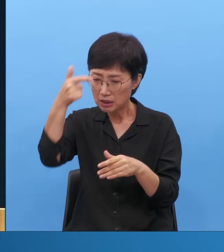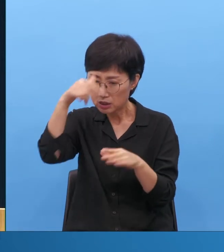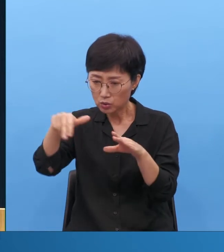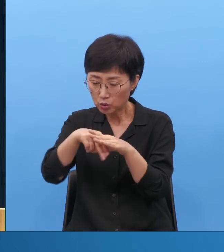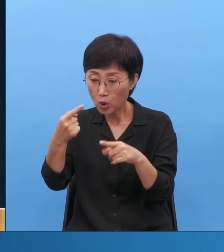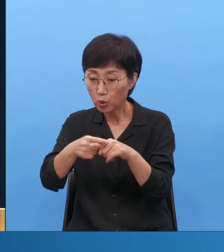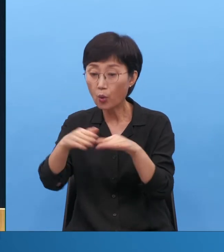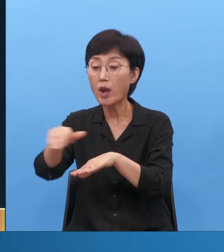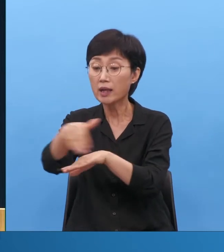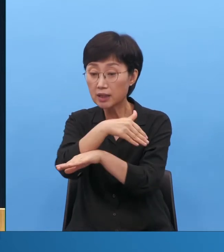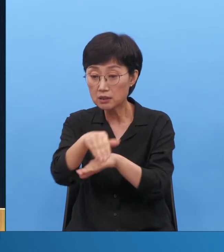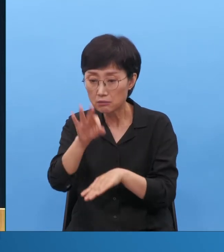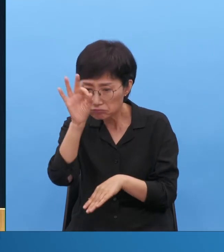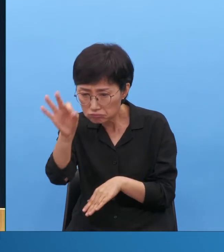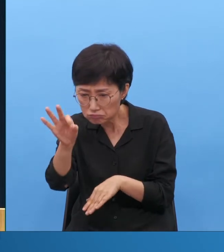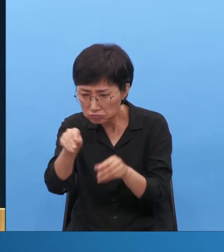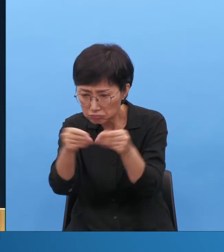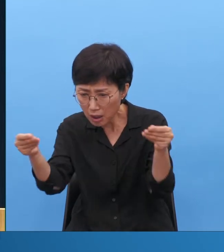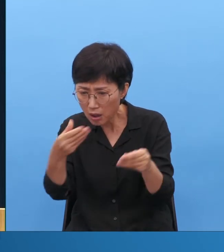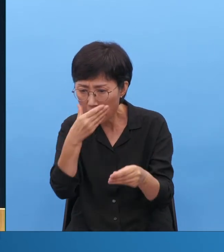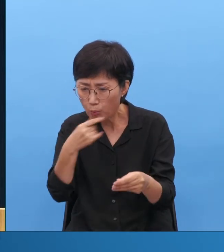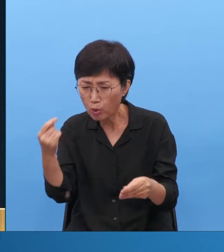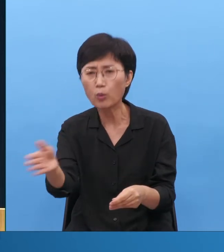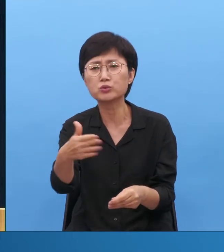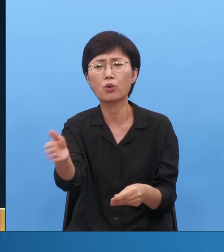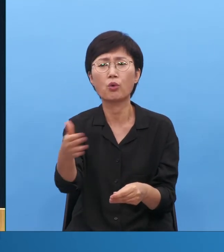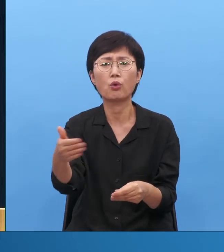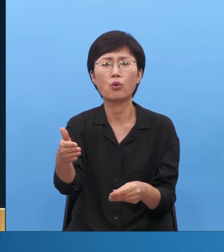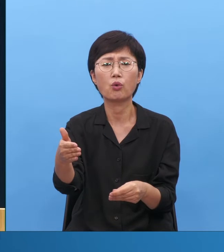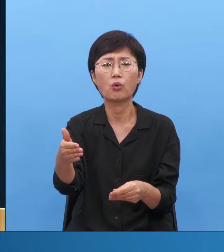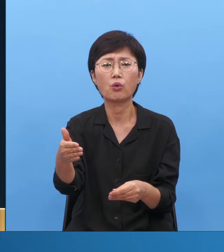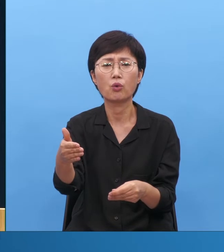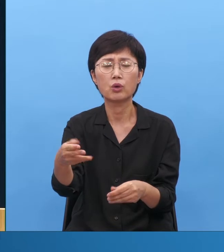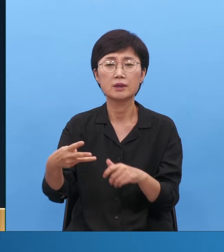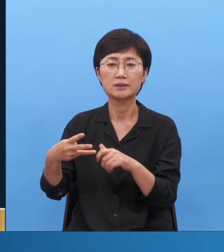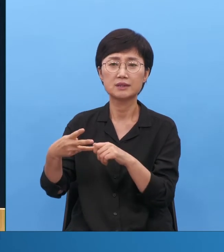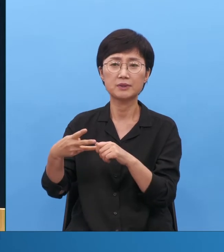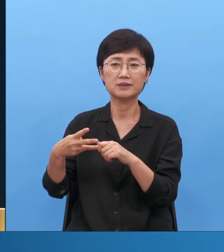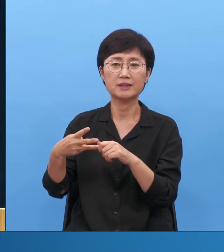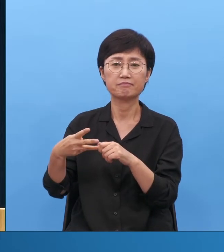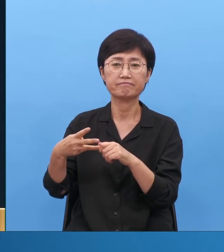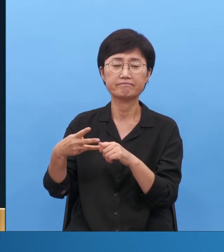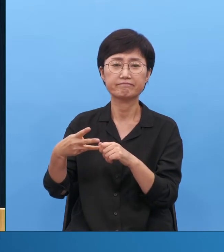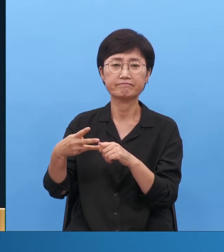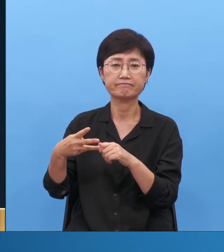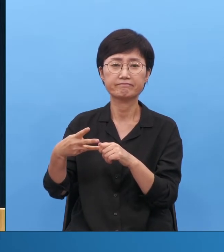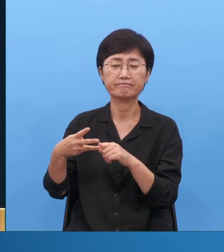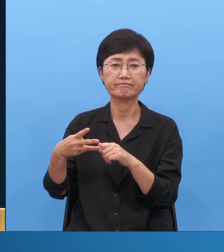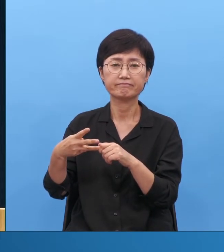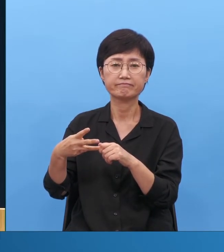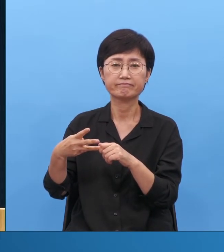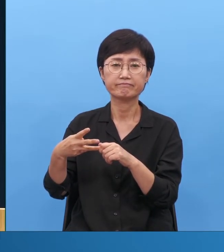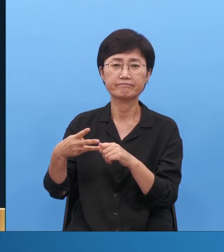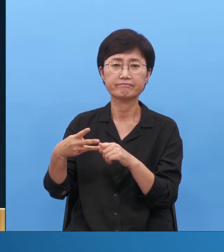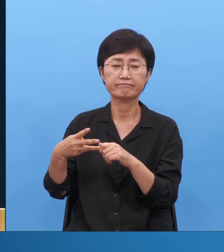have the gospel. 다른 데 관심 있어요. They're concerned with other things instead. 마지막 세 번째 선교지가 어디입니까? What is the third last missions